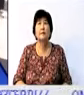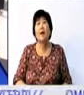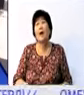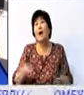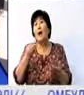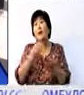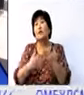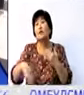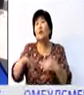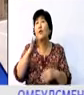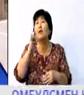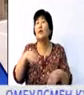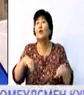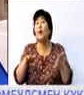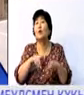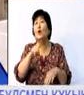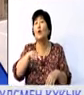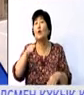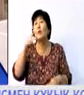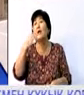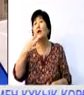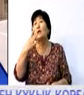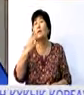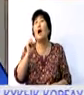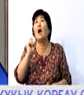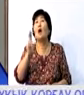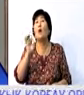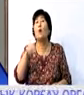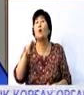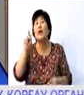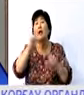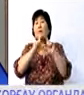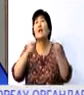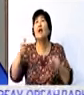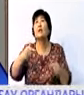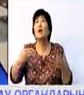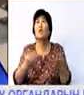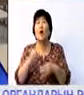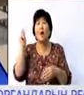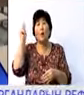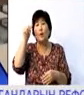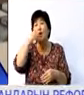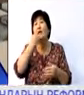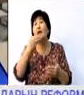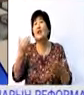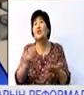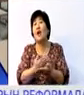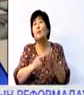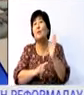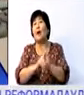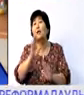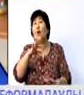Шежірелі өлкенің тарихымен үндескен номері 45-ші Ақорда мектеп гимназиясының ұжымы жаңа оқу жылын жағымды жаңалықпен бастағалы